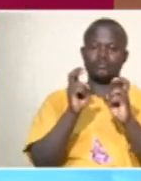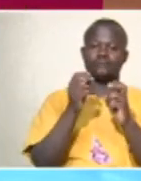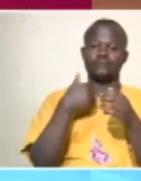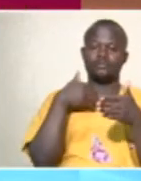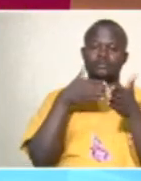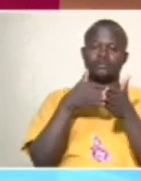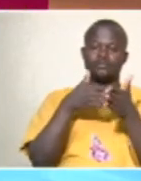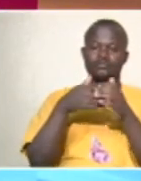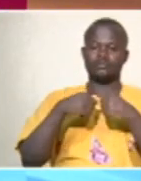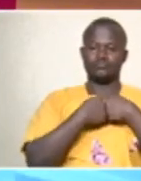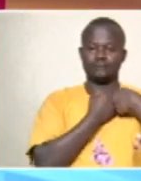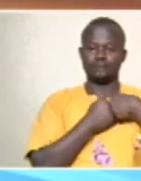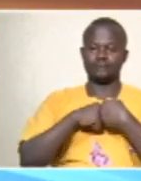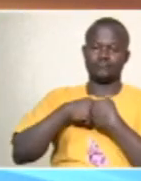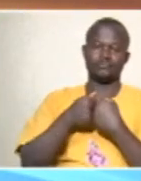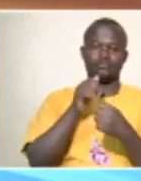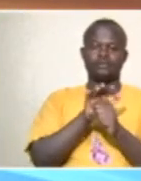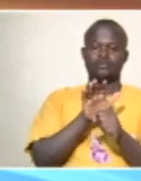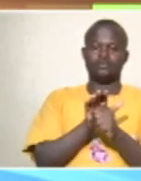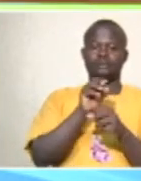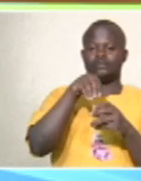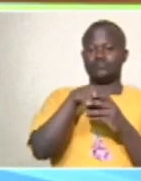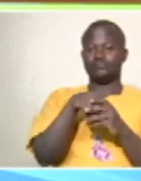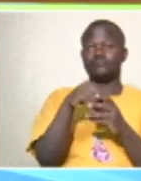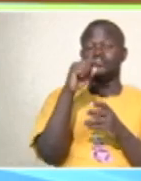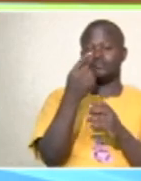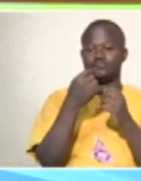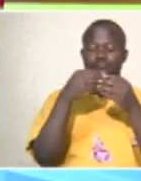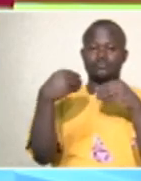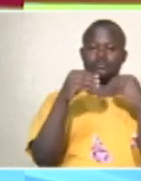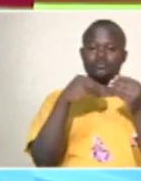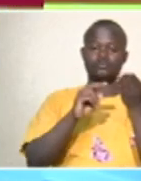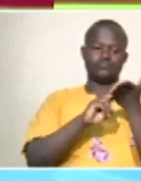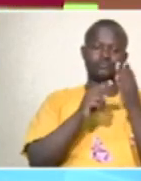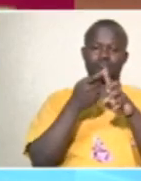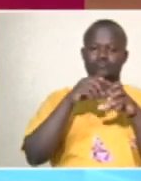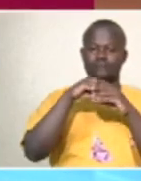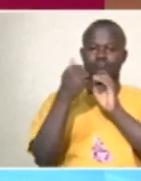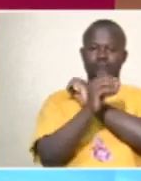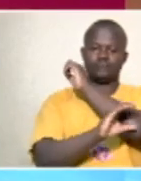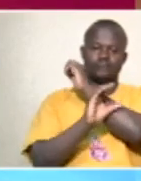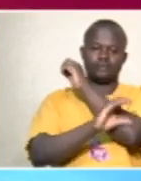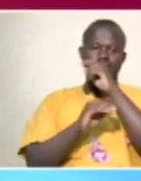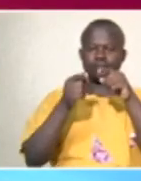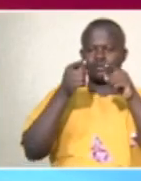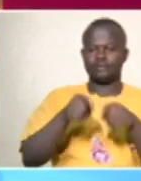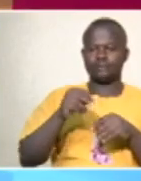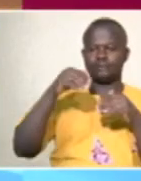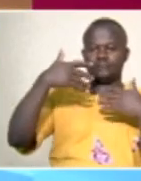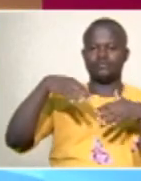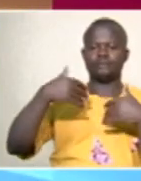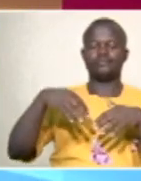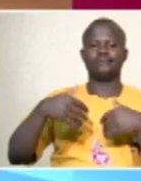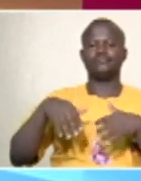bagihura n'imbogamizi harimo kuba ibikoresho bifashisha biva hanze y'igihugu bikabageraho bihenze.